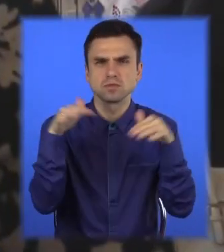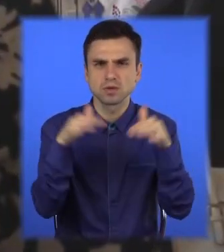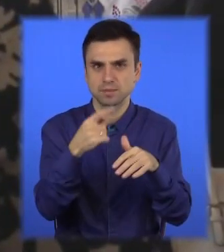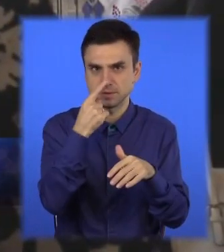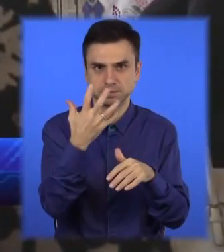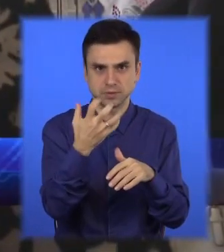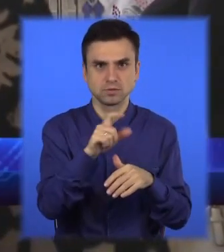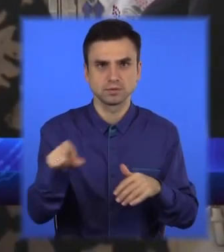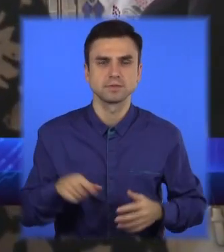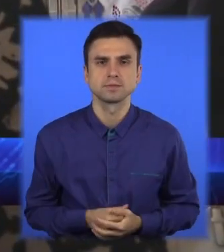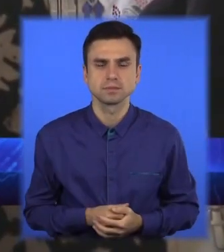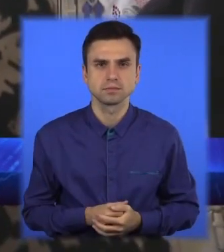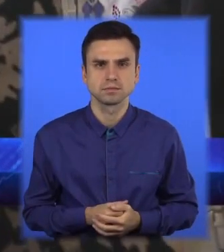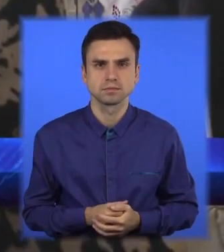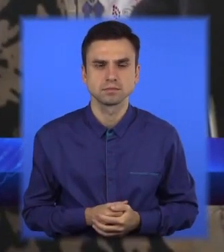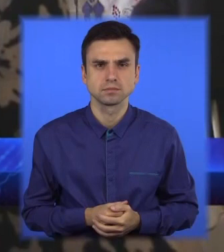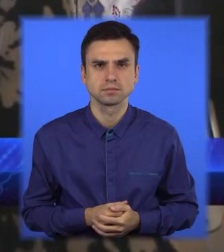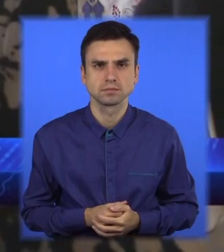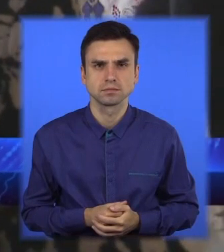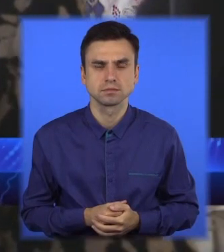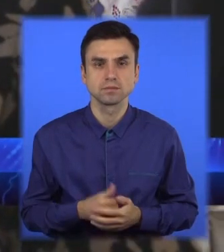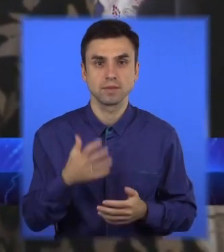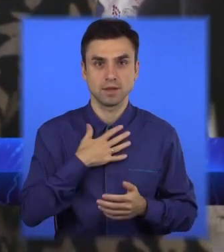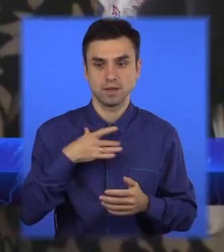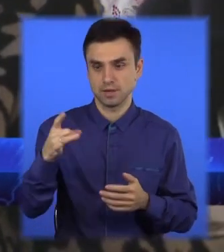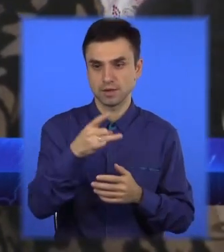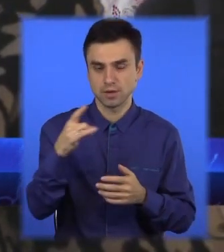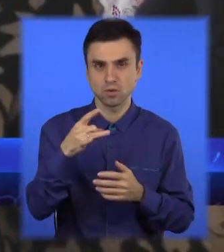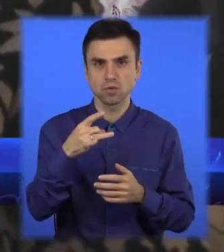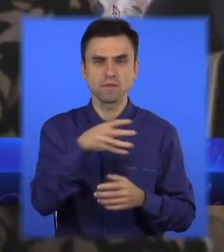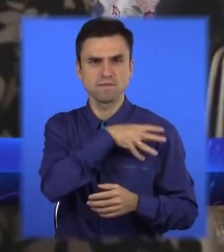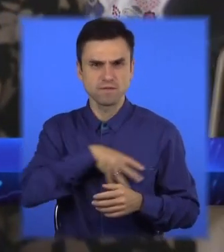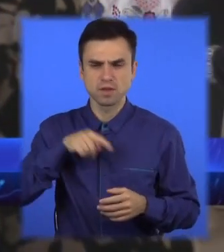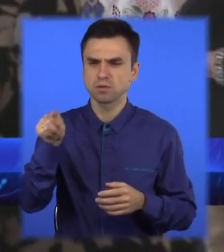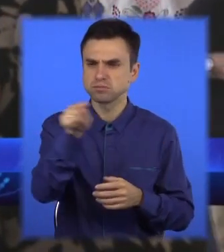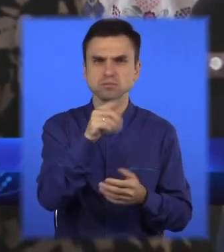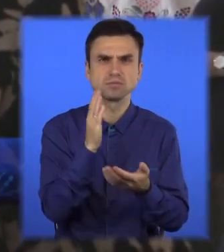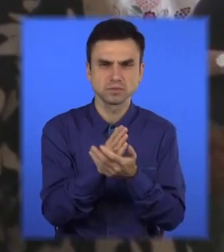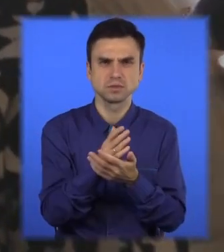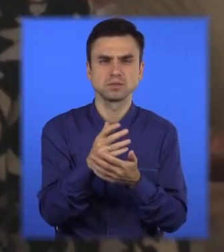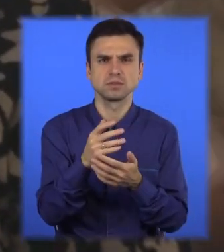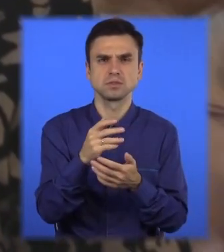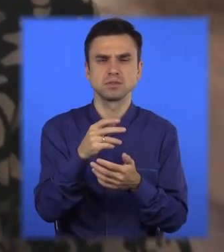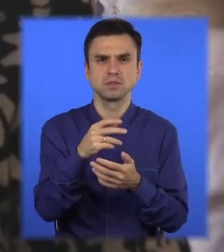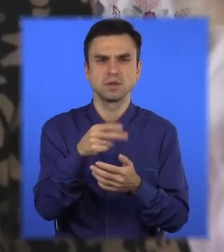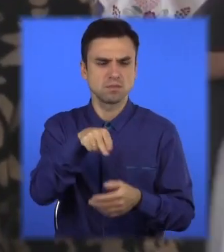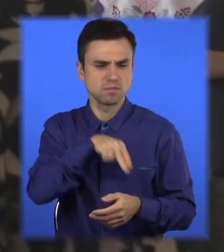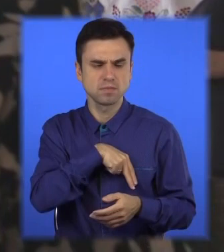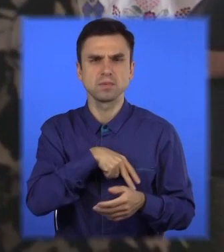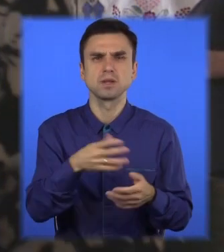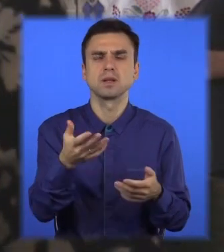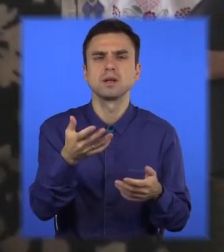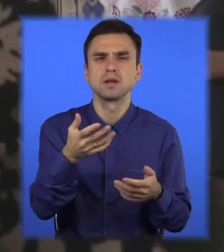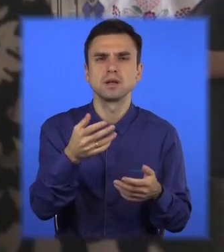У нас в районі 581 чоловік, які награждені орденами. Орден Леніна, орден Трудової